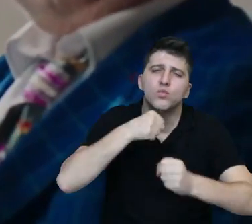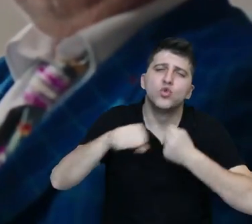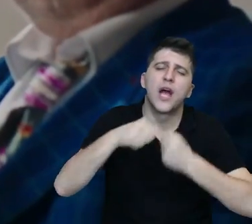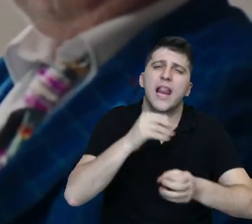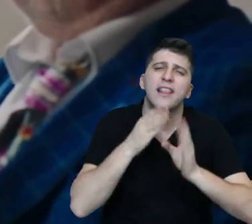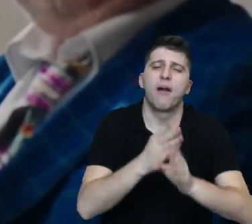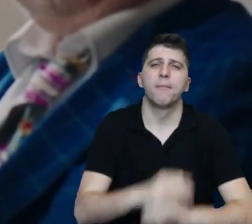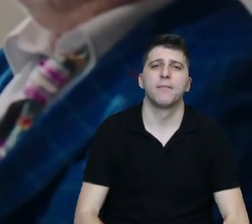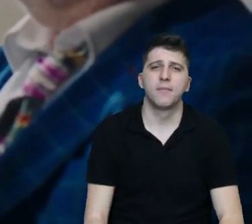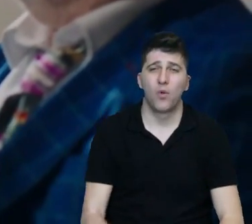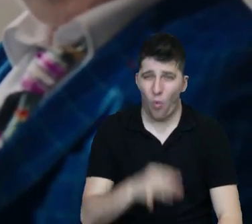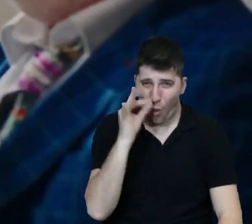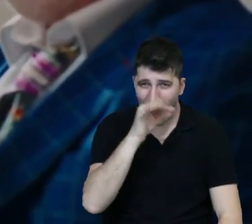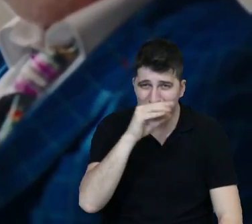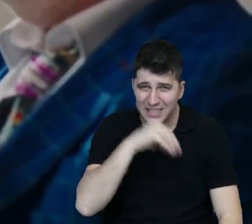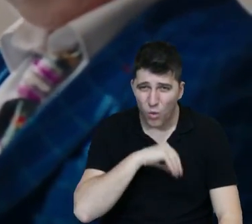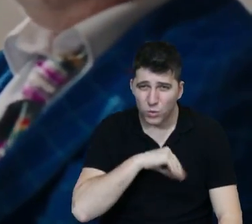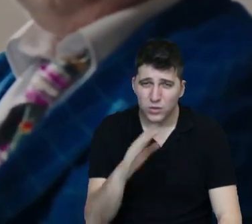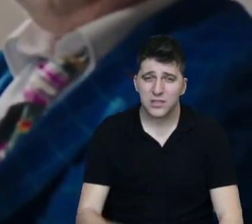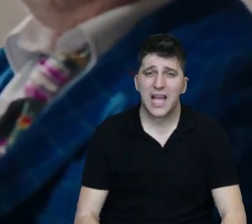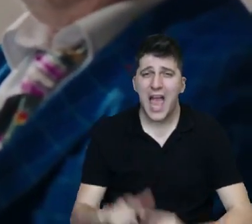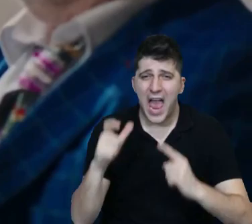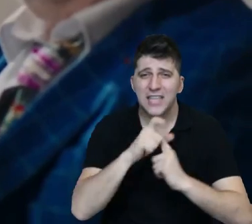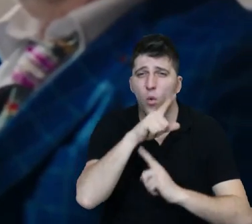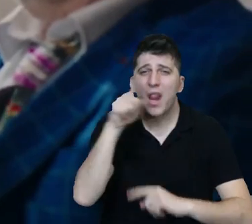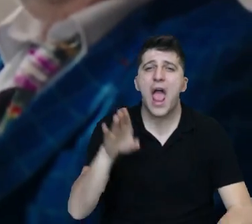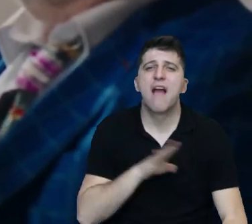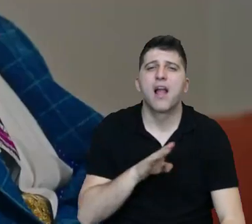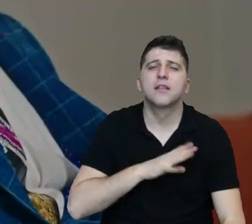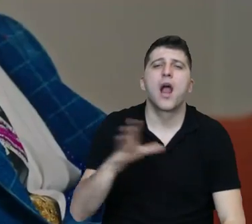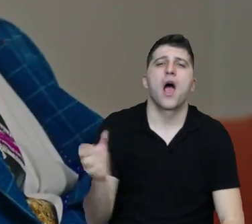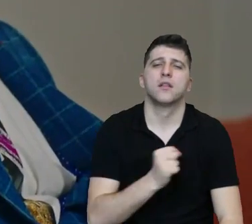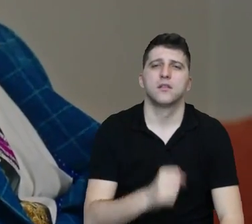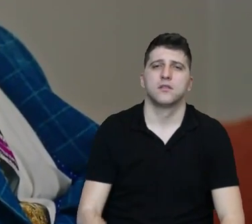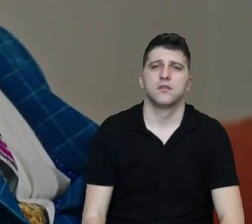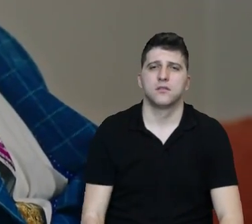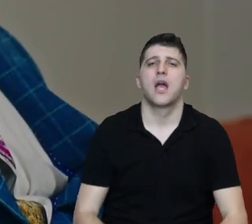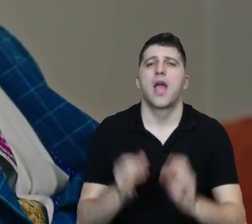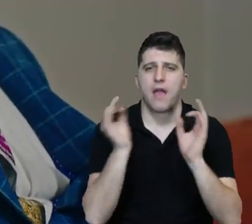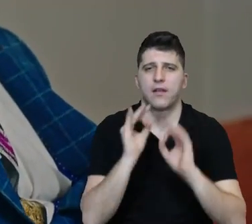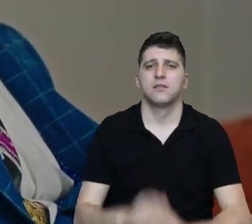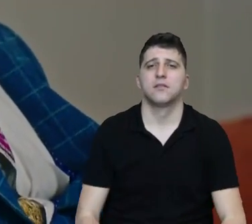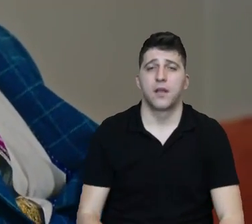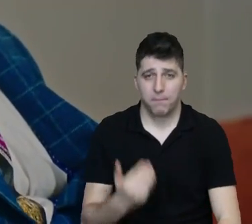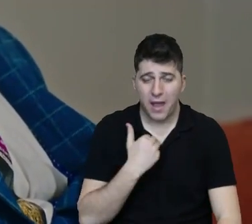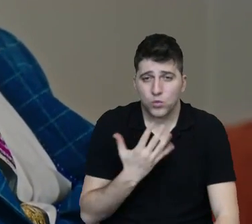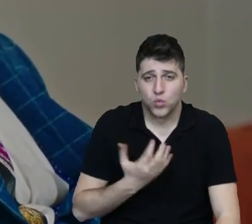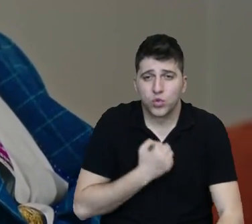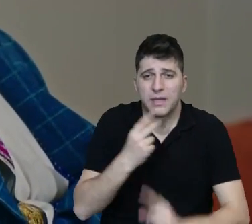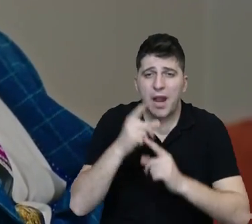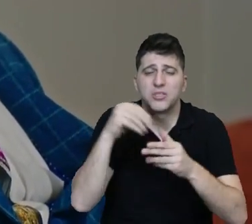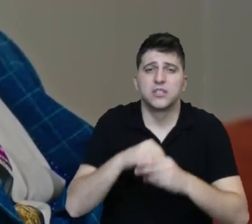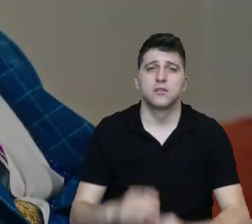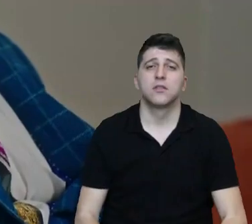taktı. Kolay mı sanıyorsun? Ejder onun evladını aldı. Evet. Ben de üzülüyorum İbrahim